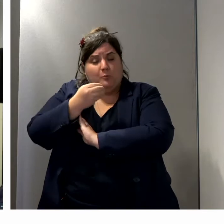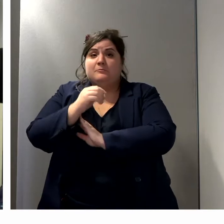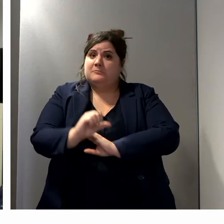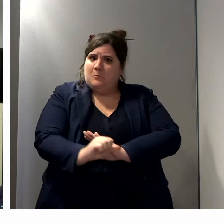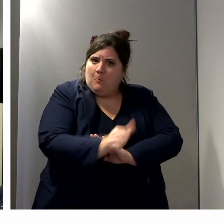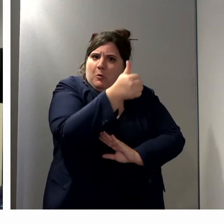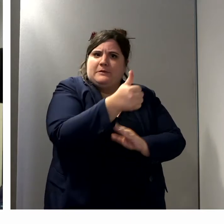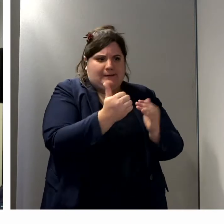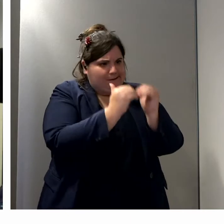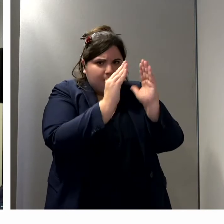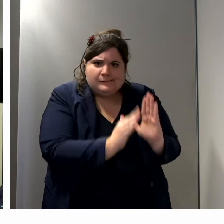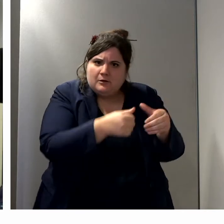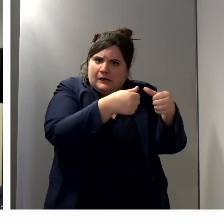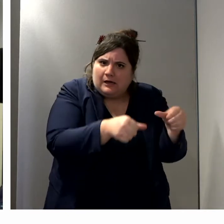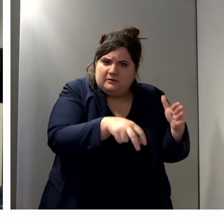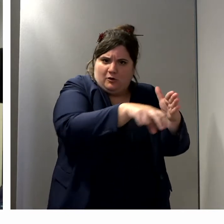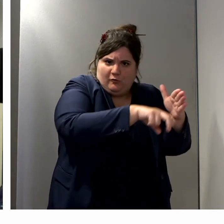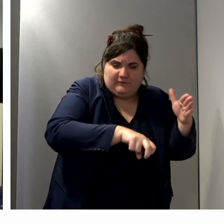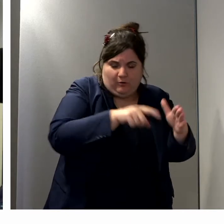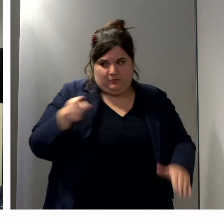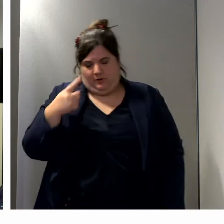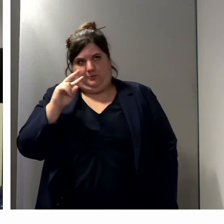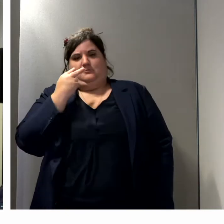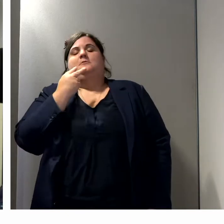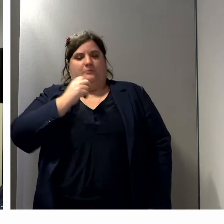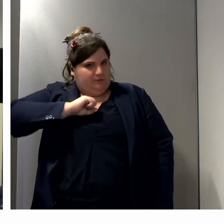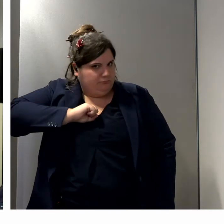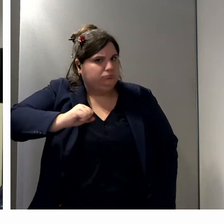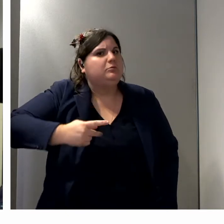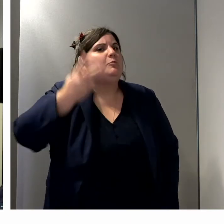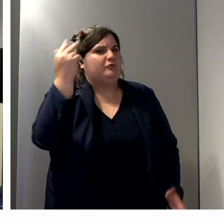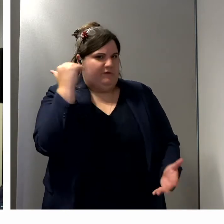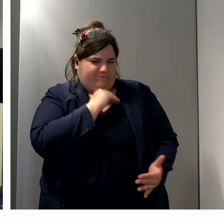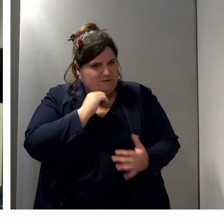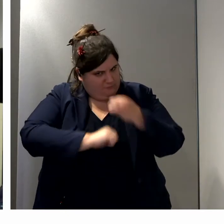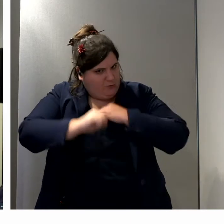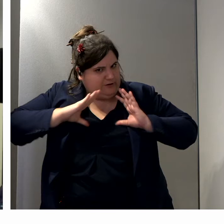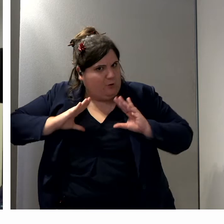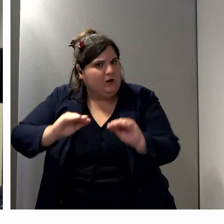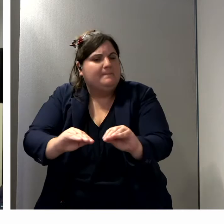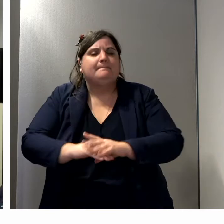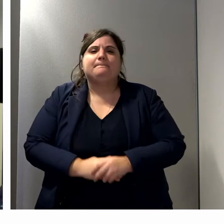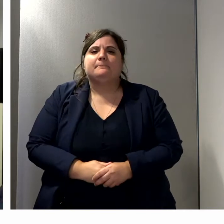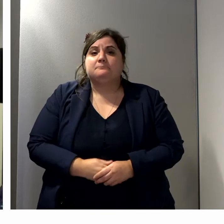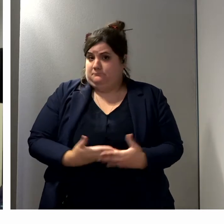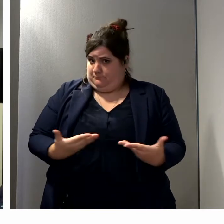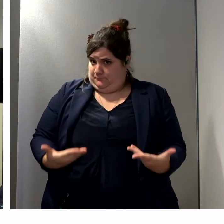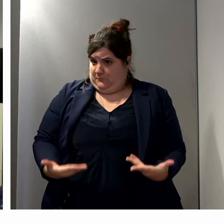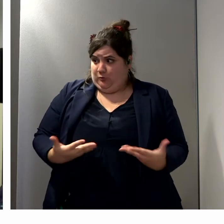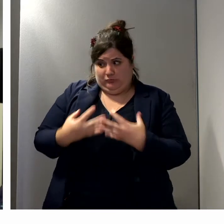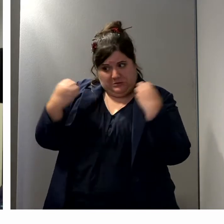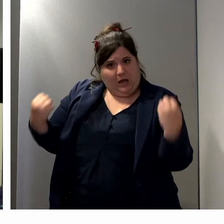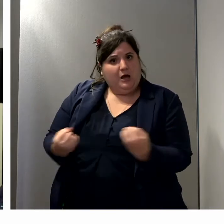a en fait accéléré la mise en œuvre que nous avions prévue. Et aujourd'hui, donc, on a tout un volet